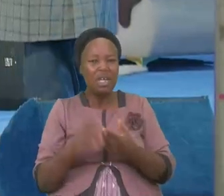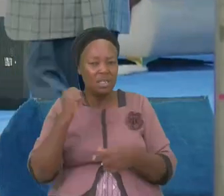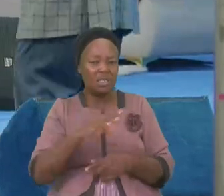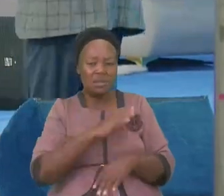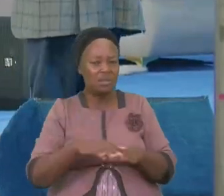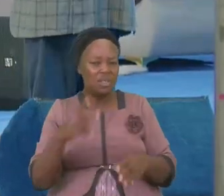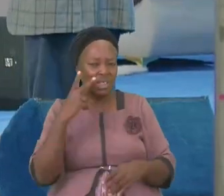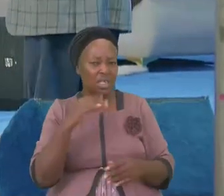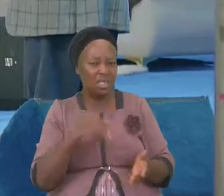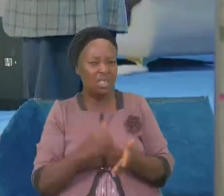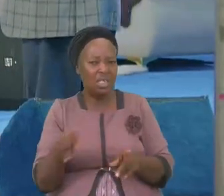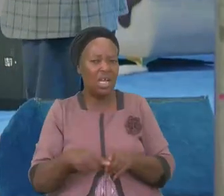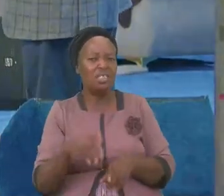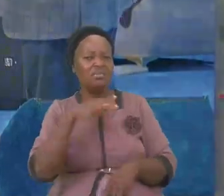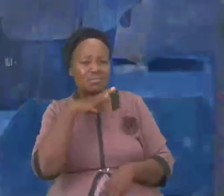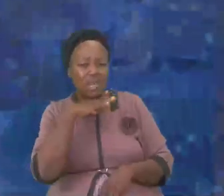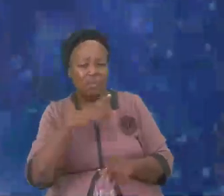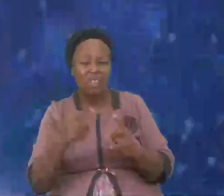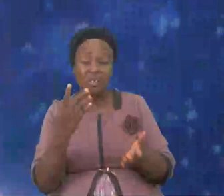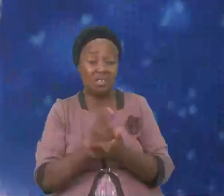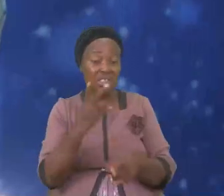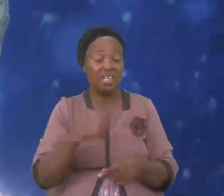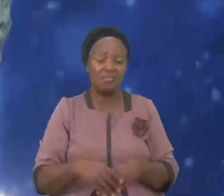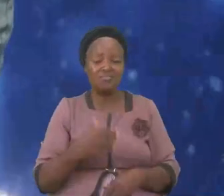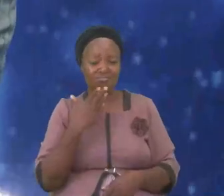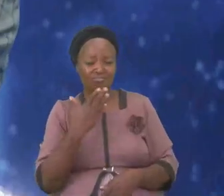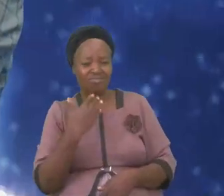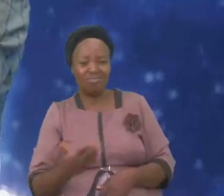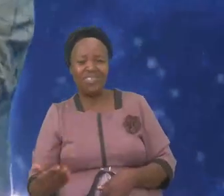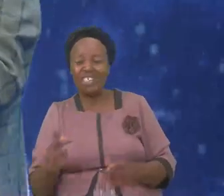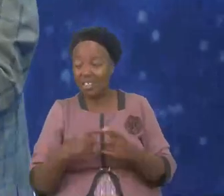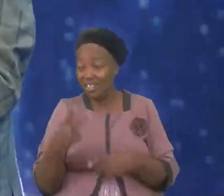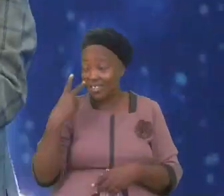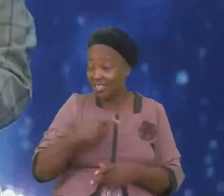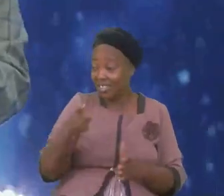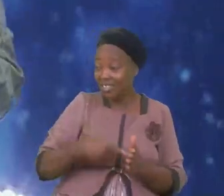ils appellent les mets. Ils disent, regarde ça,